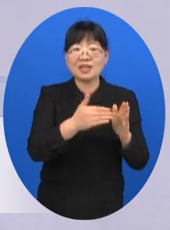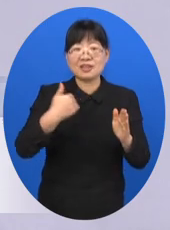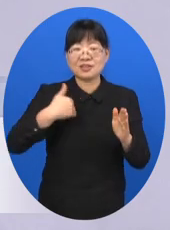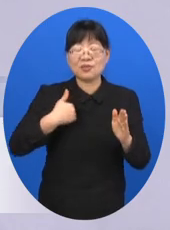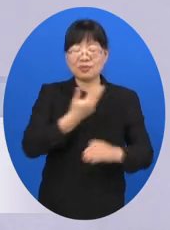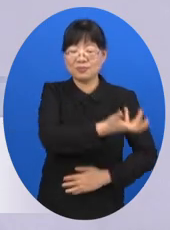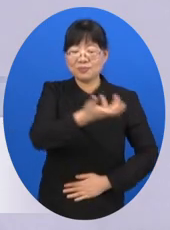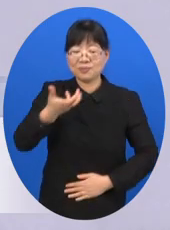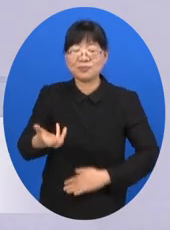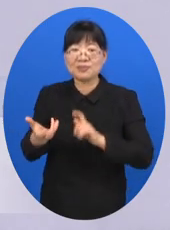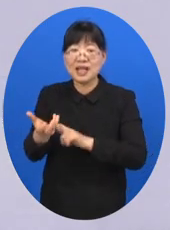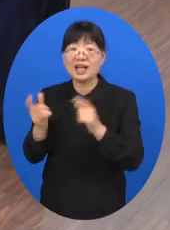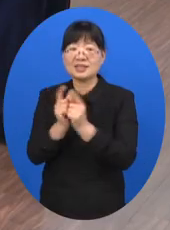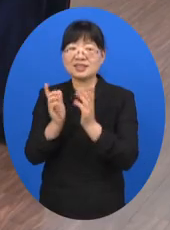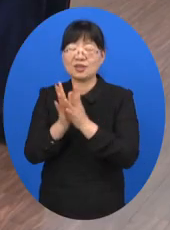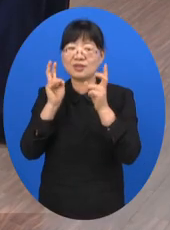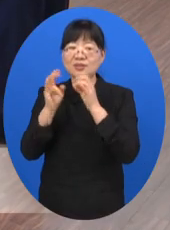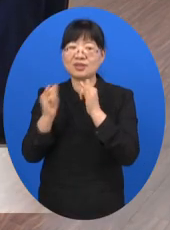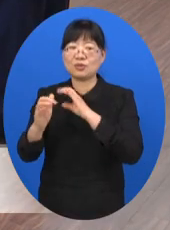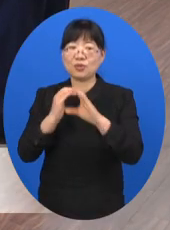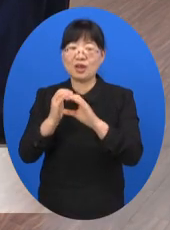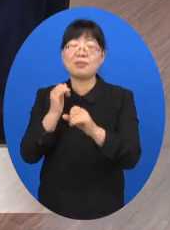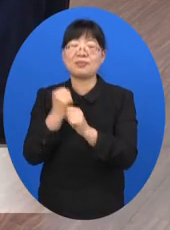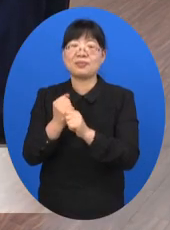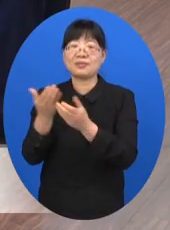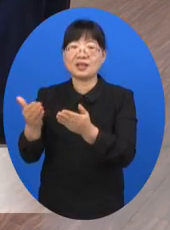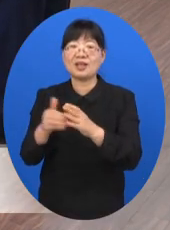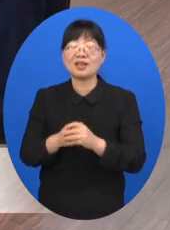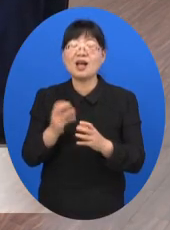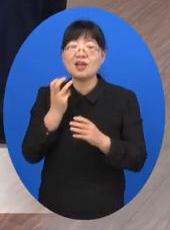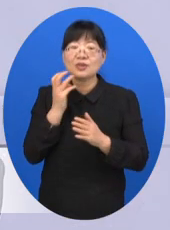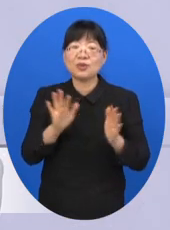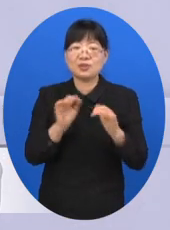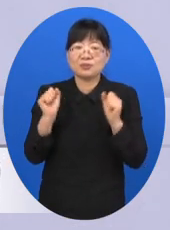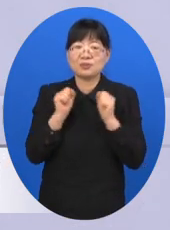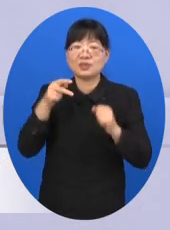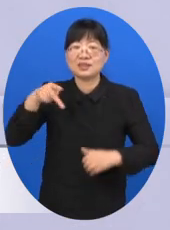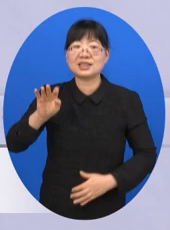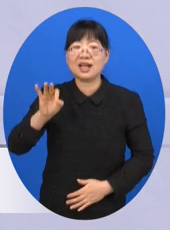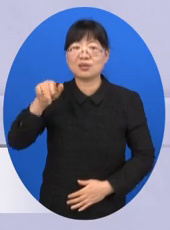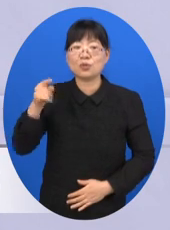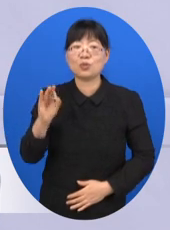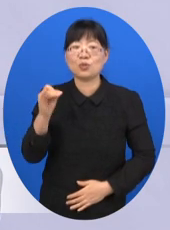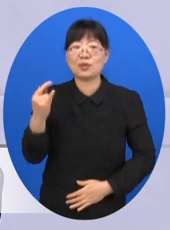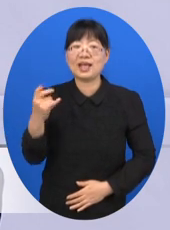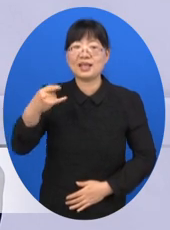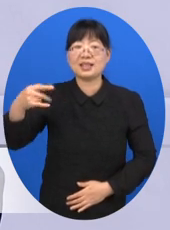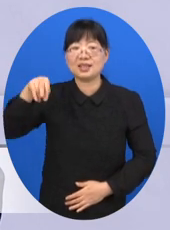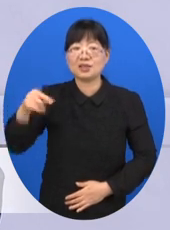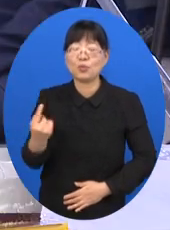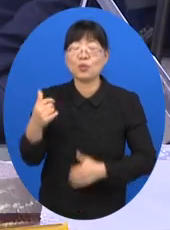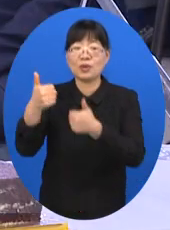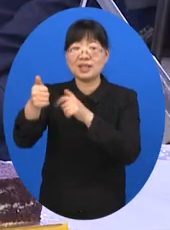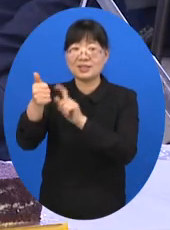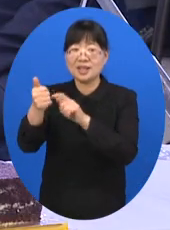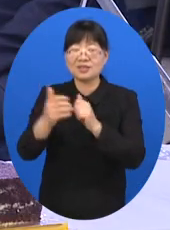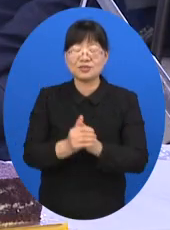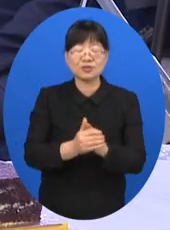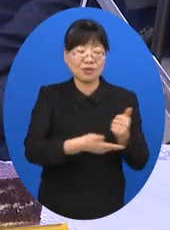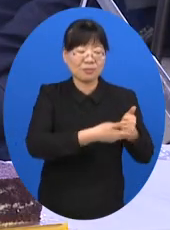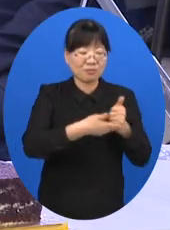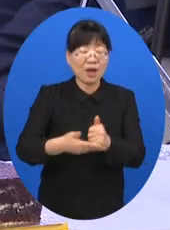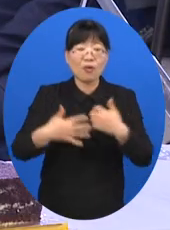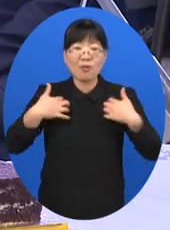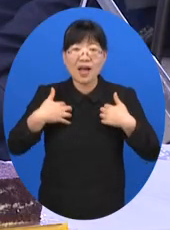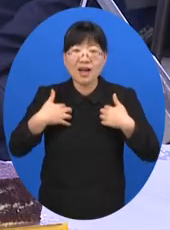직접 소통하도록 했습니다. 최근수 경기 북부 상공회의소 회장은 김동연 지사의 방문을 환영하며 경기도의 적극적